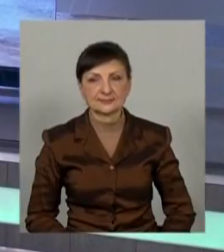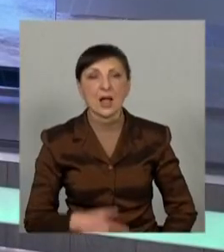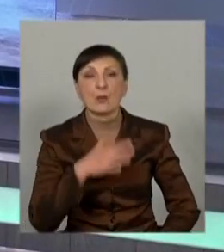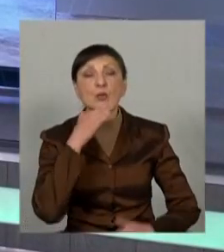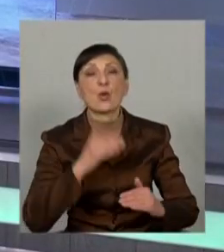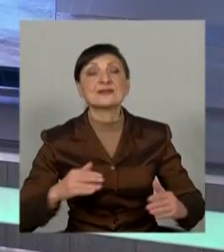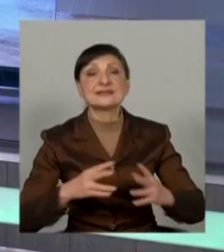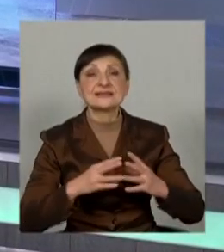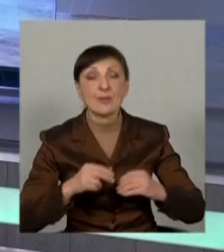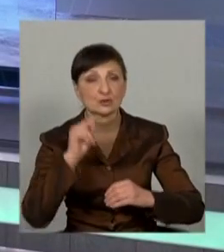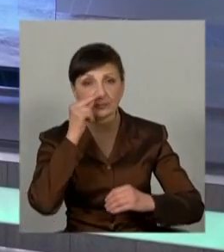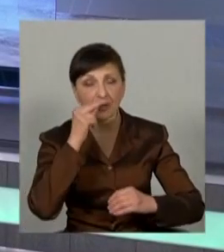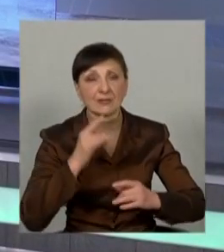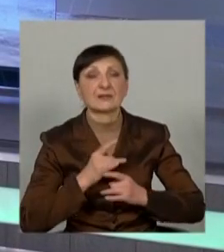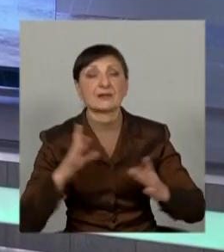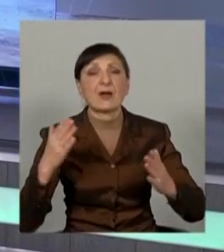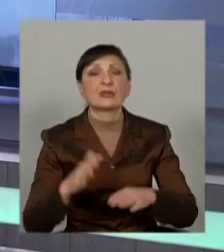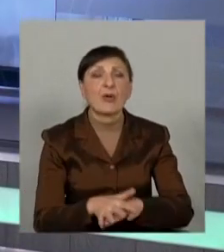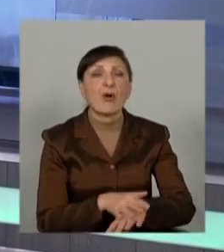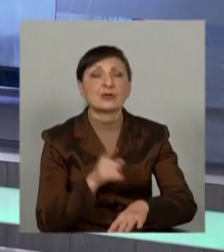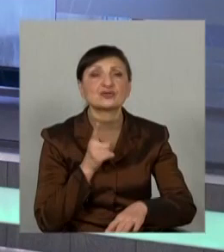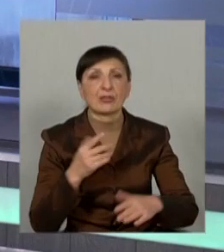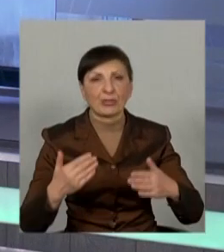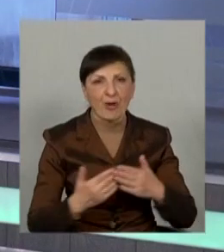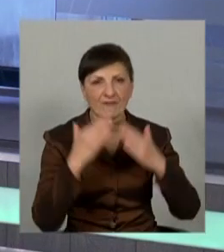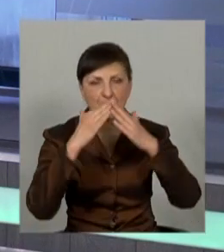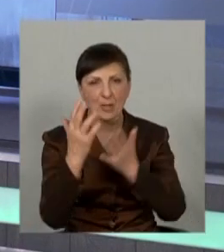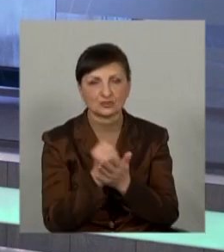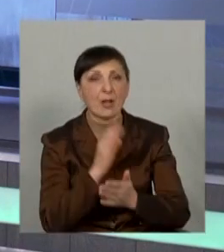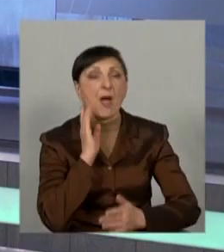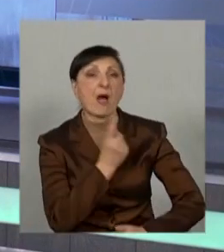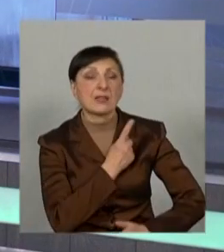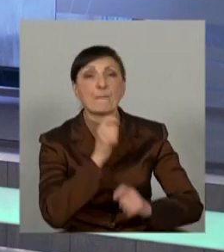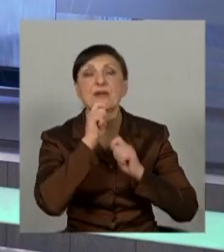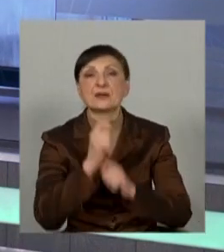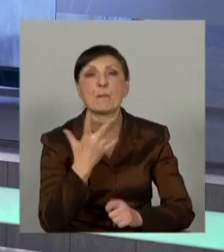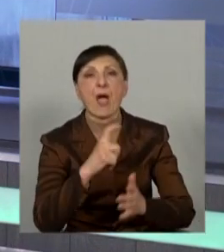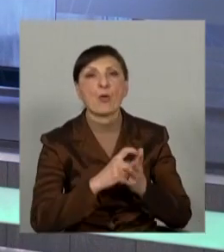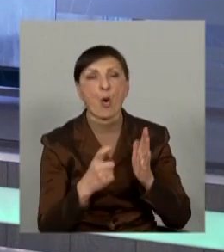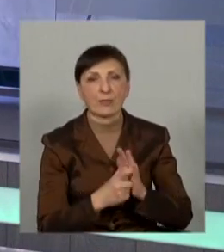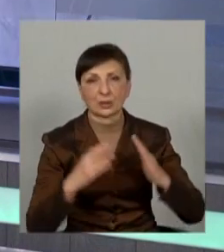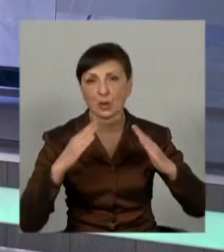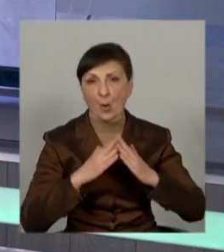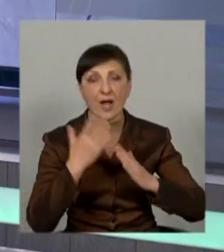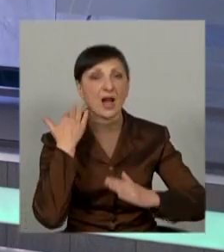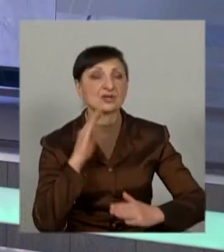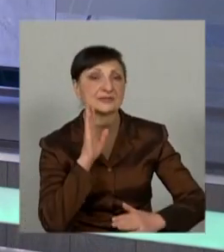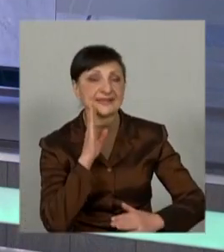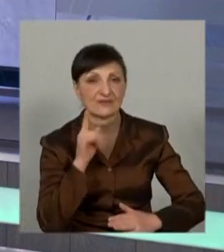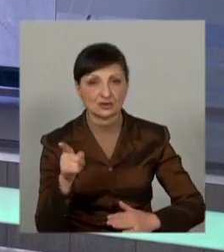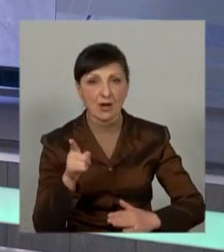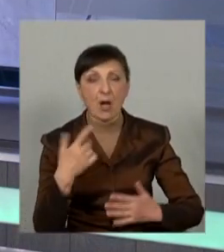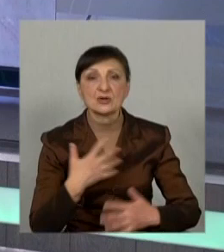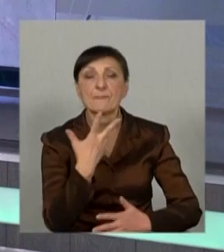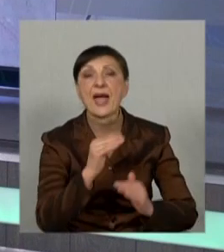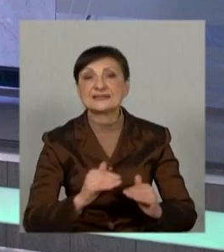Многодетная семья из Шымкента отметила долгожданное новоселье. Матери-одиночки подарили пятикомнатный дом. Раньше Мария Мухтасарова с